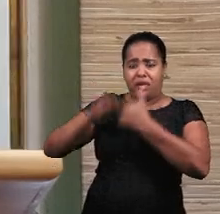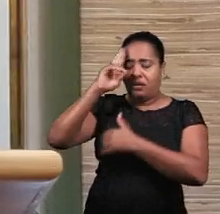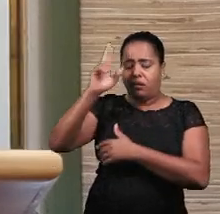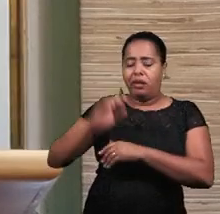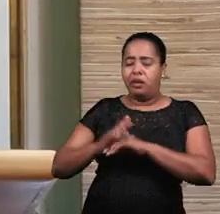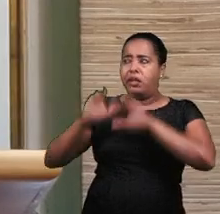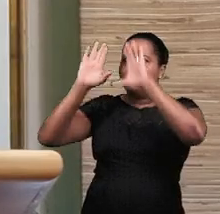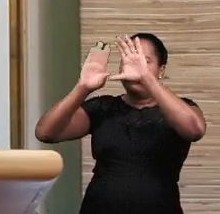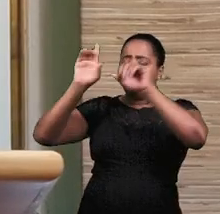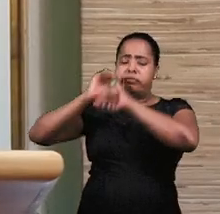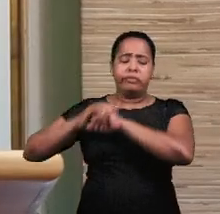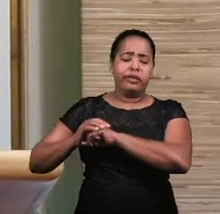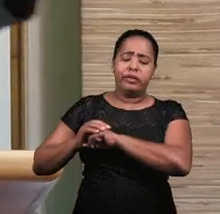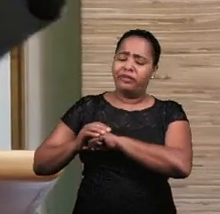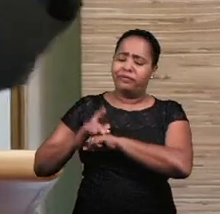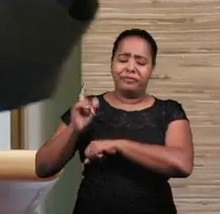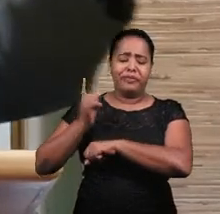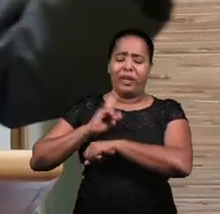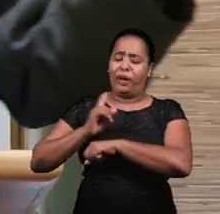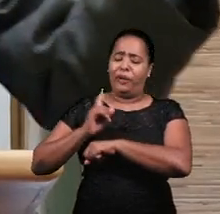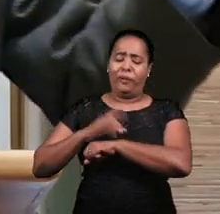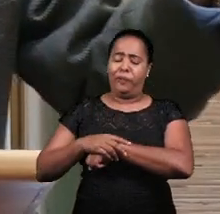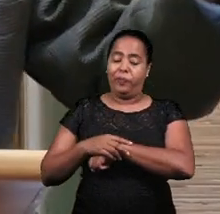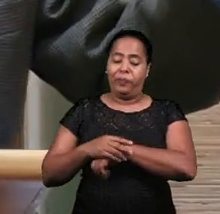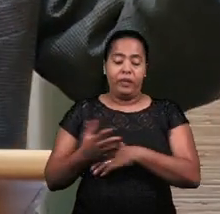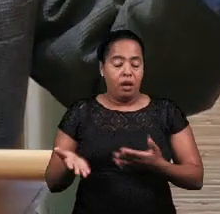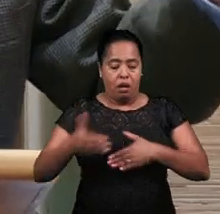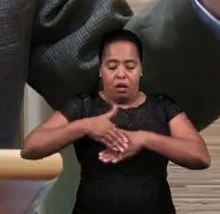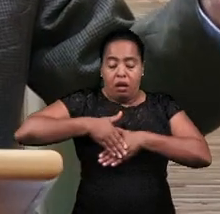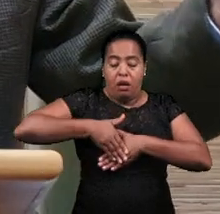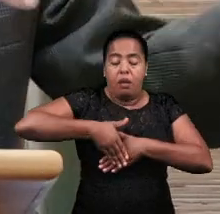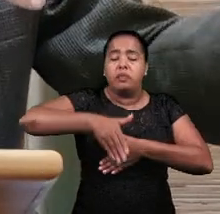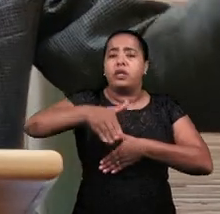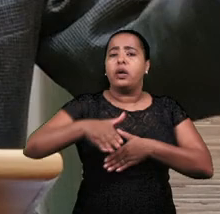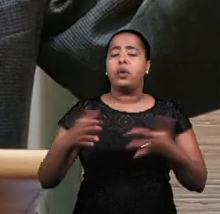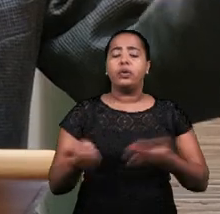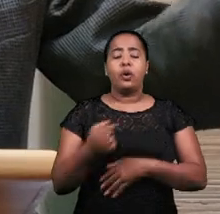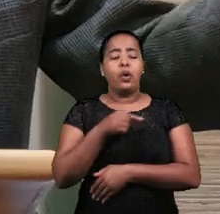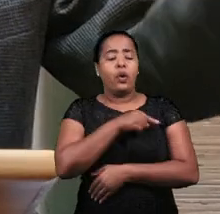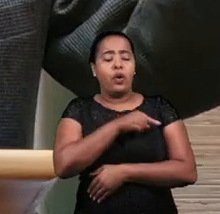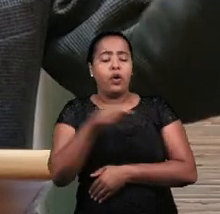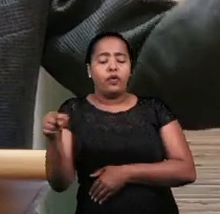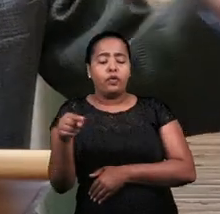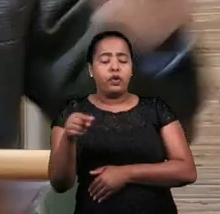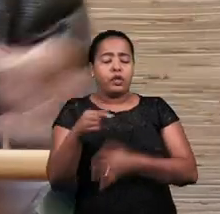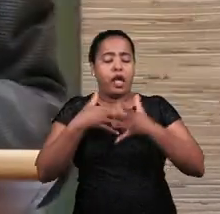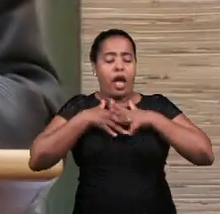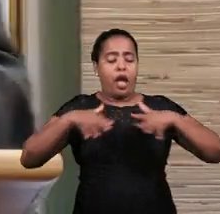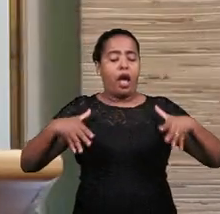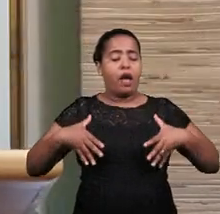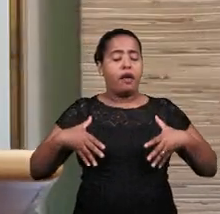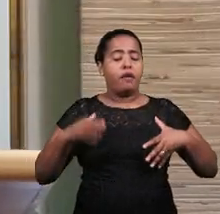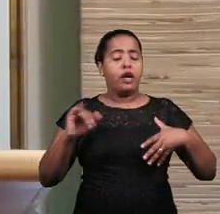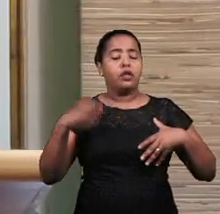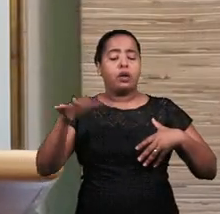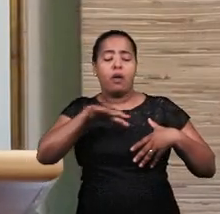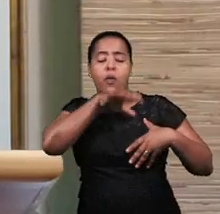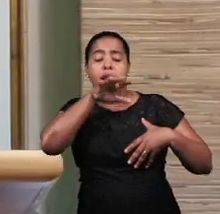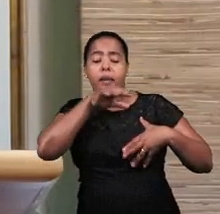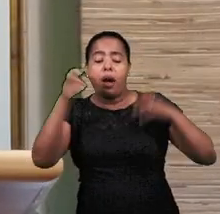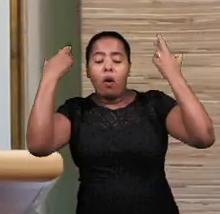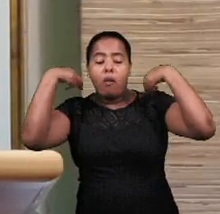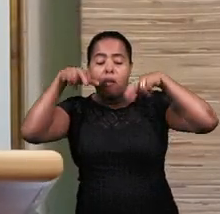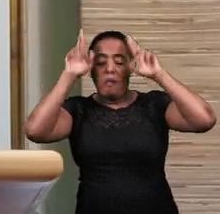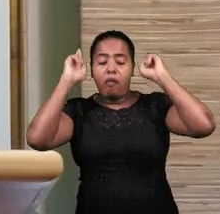comme ça. Nous allons faire différemment. À partir de maintenant, vous allez vous habiller avec la peau de l'agneau. Donc, c'était